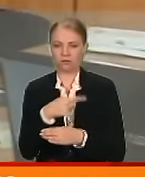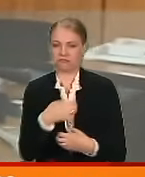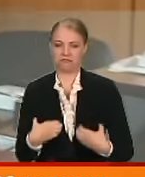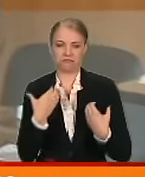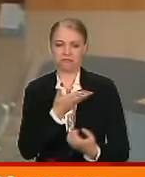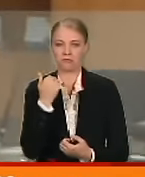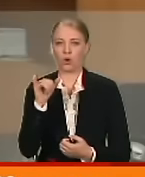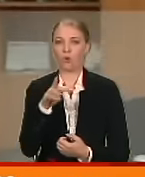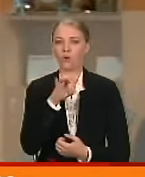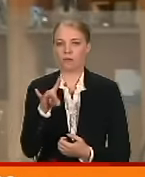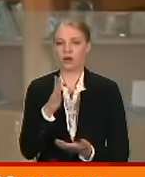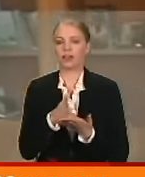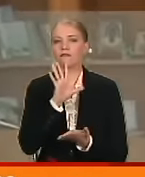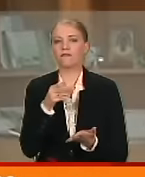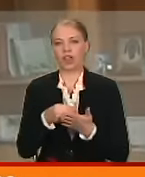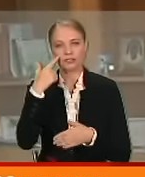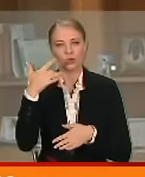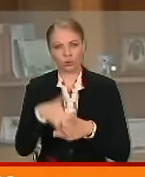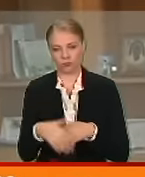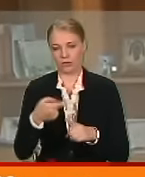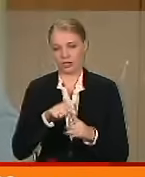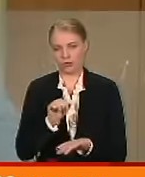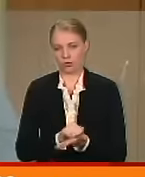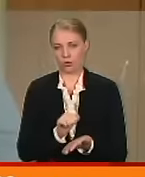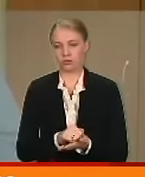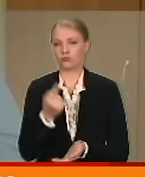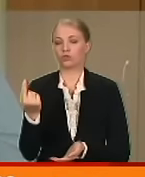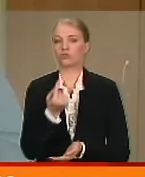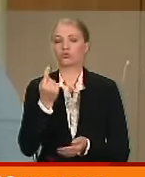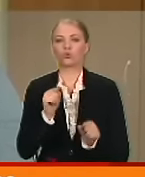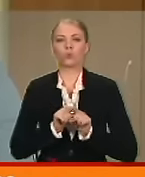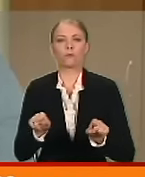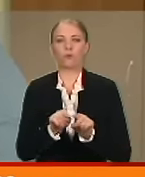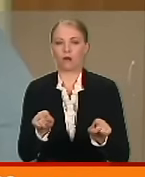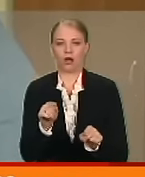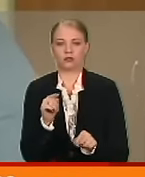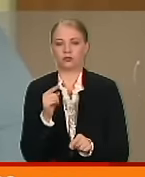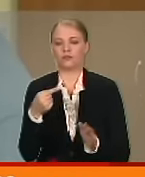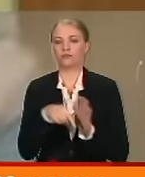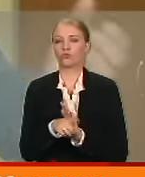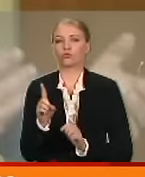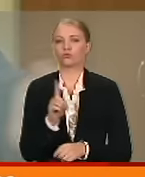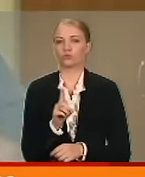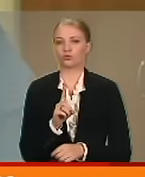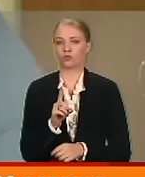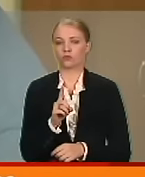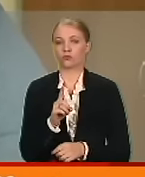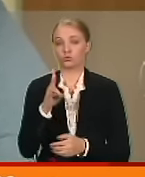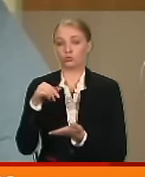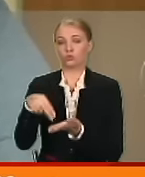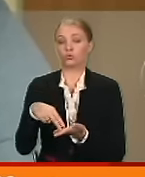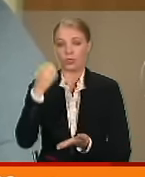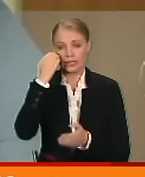лякає. У мера власне розуміння цього документа. Жодної пропаганди в тому, що стоїть